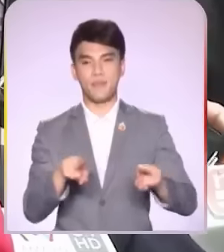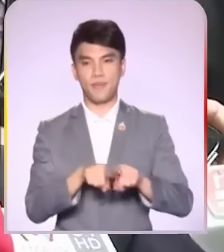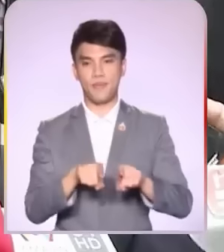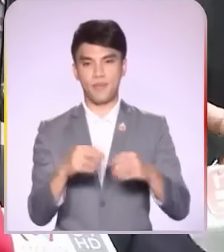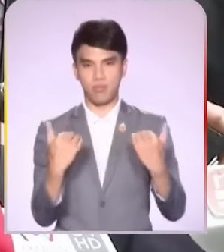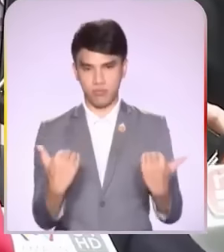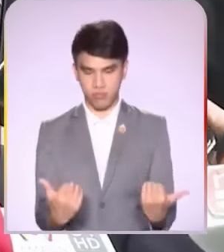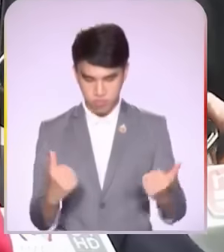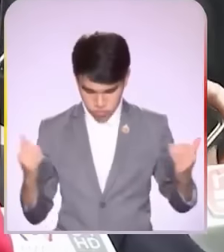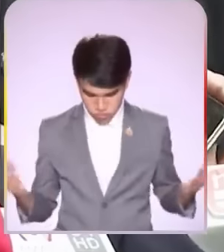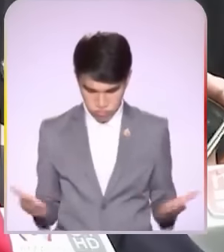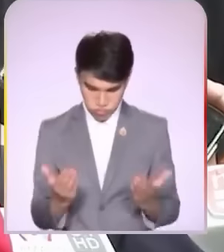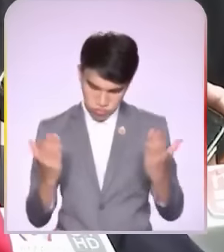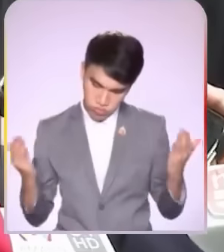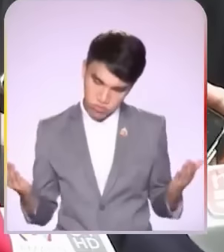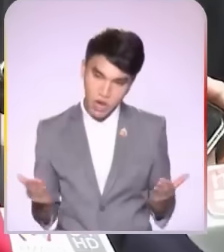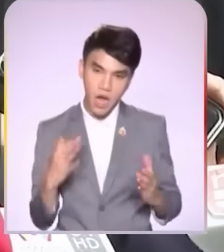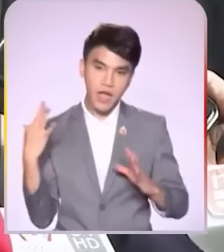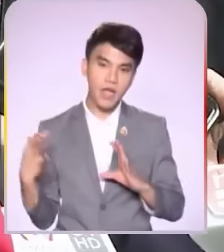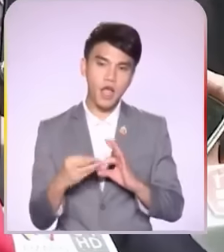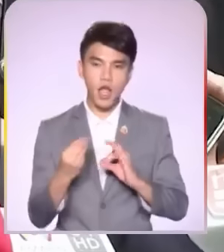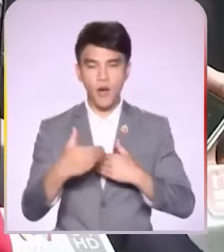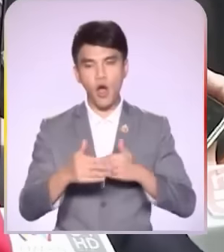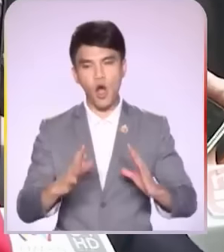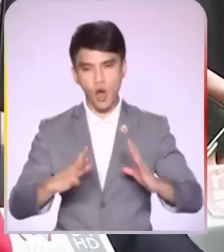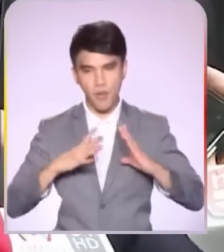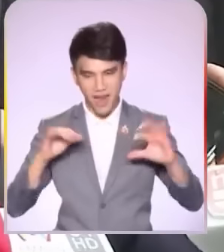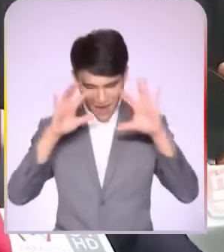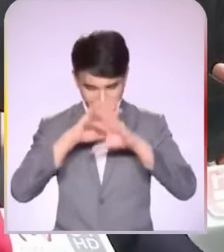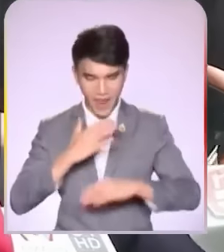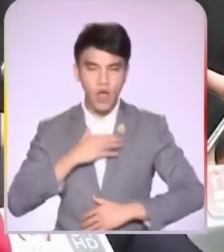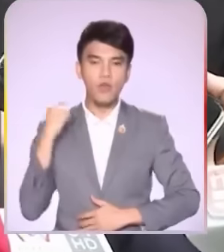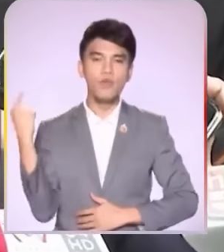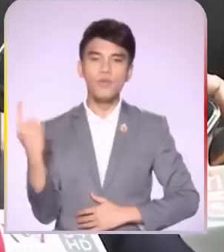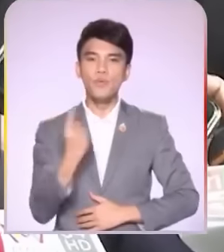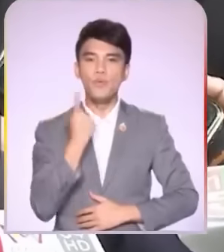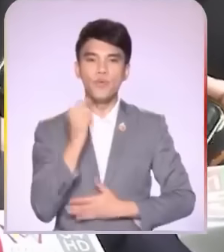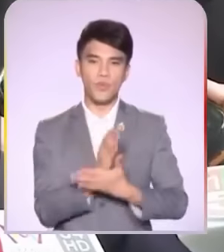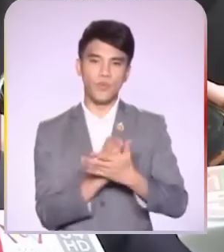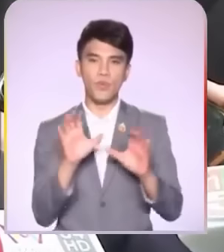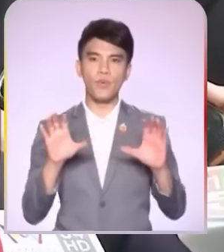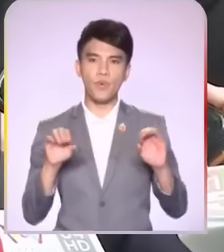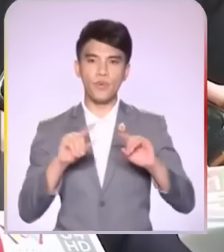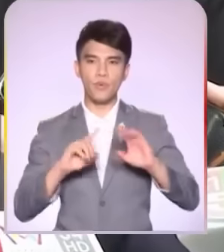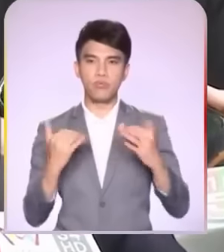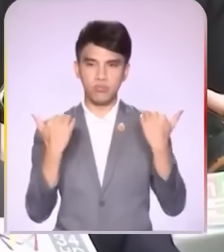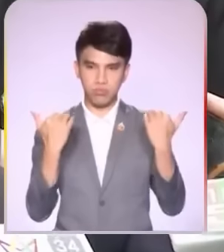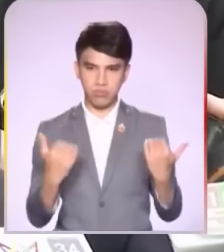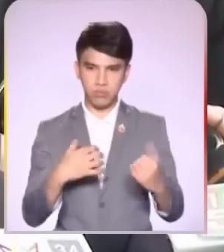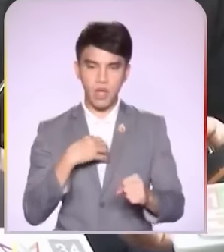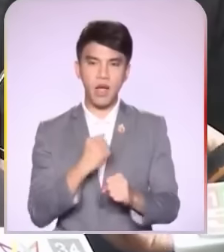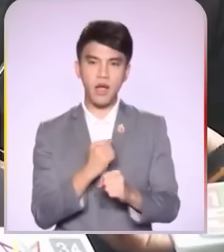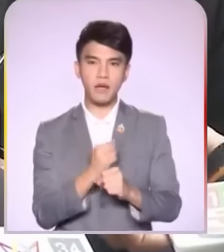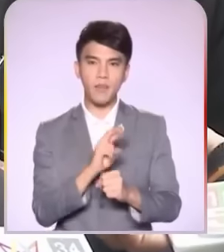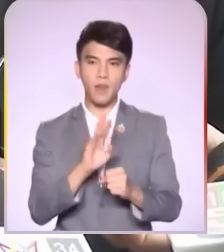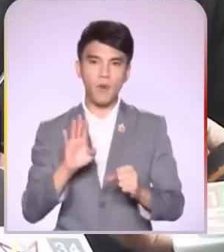จะเป็นการสนับสนุนเรื่องของการเดินทางเรื่องของที่พักคล้ายๆกับโครงการเราเที่ยวด้วยกันหรือว่าคนละครึ่งนี่แหละแต่ควรทำทั้ง